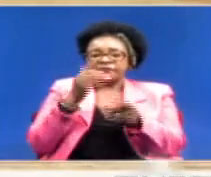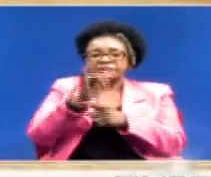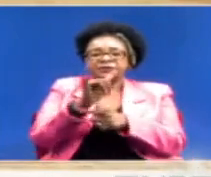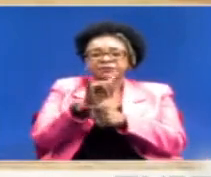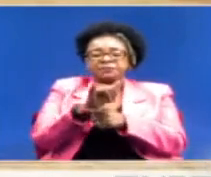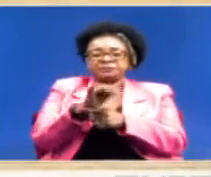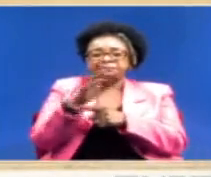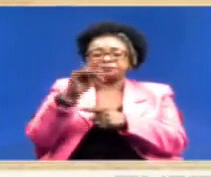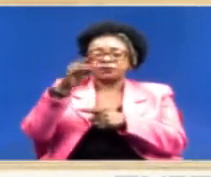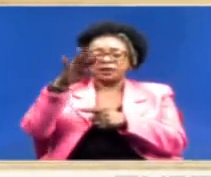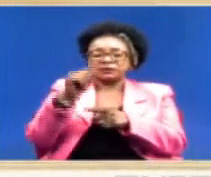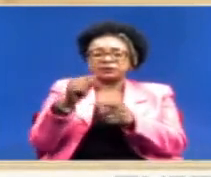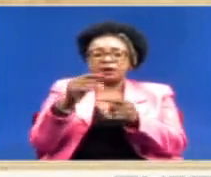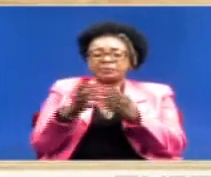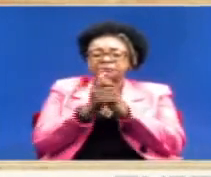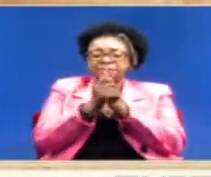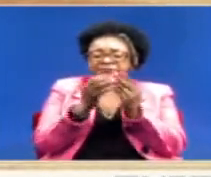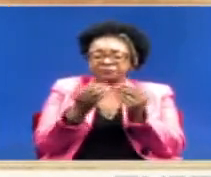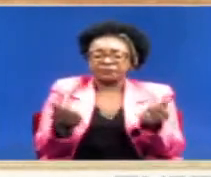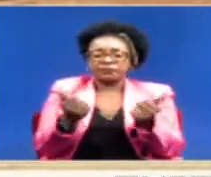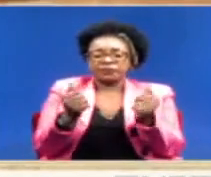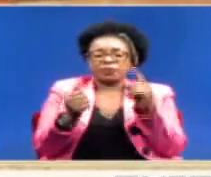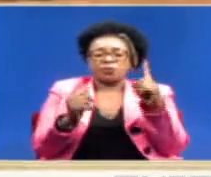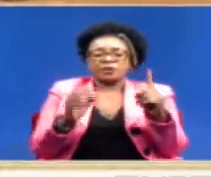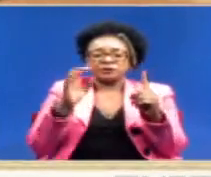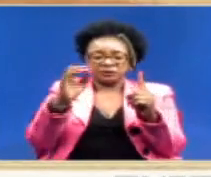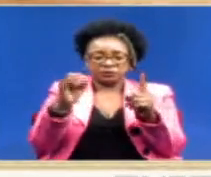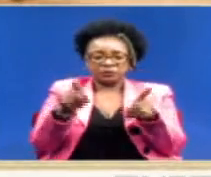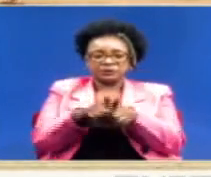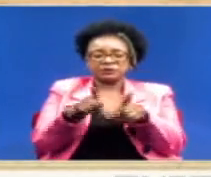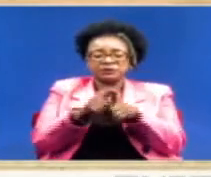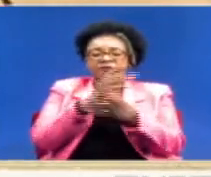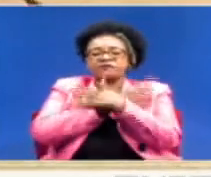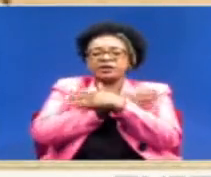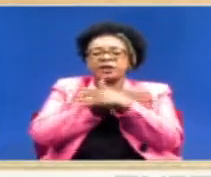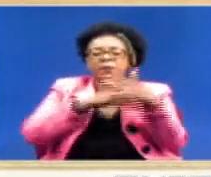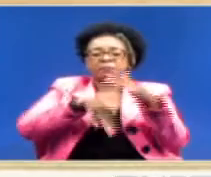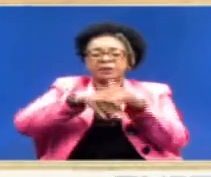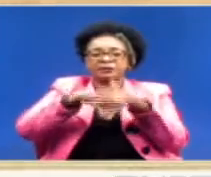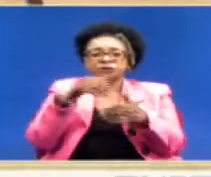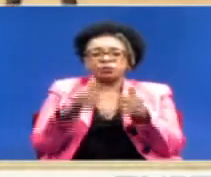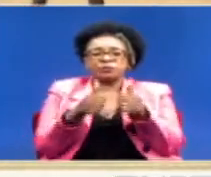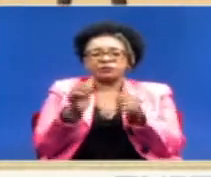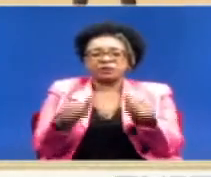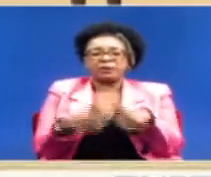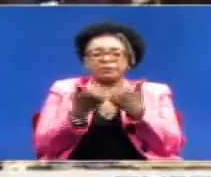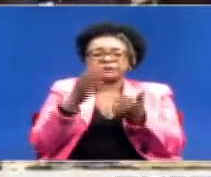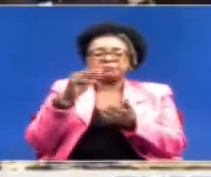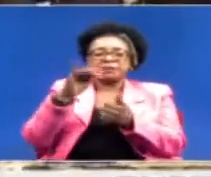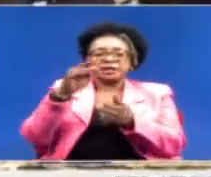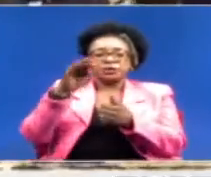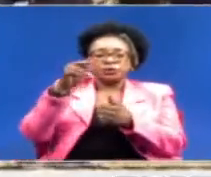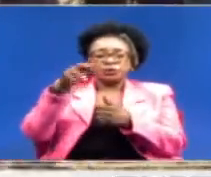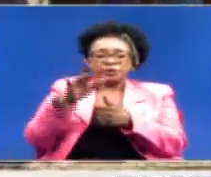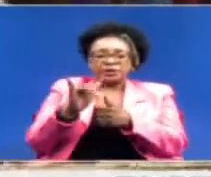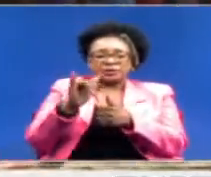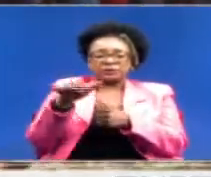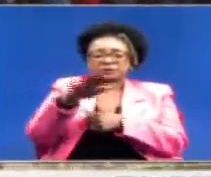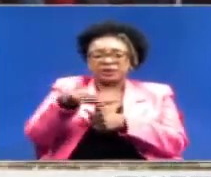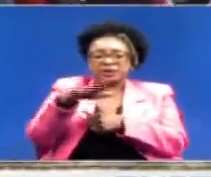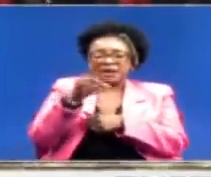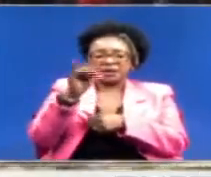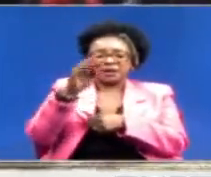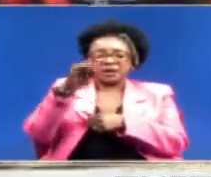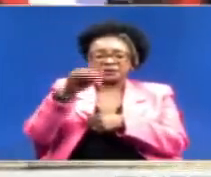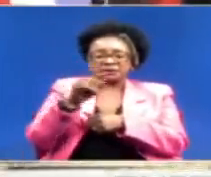ilishinda Ngage bao moja kwa sufuri katika mechi ya kirafiki iliyosakatwa uga wa shule ya msingi ya Mikinduri eneo bunge la Tigani ya